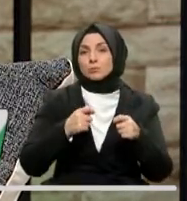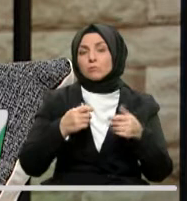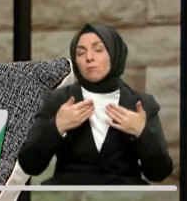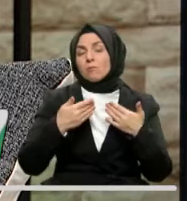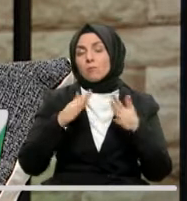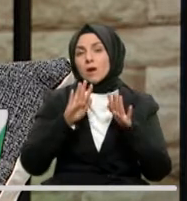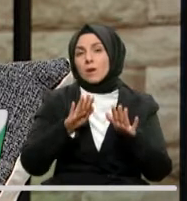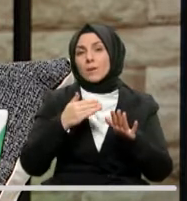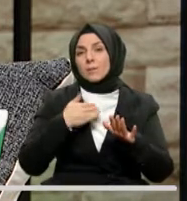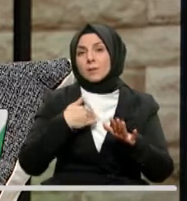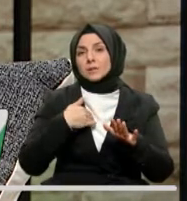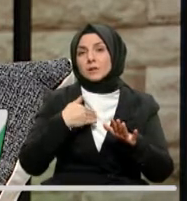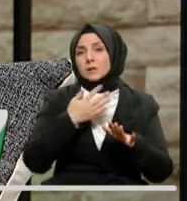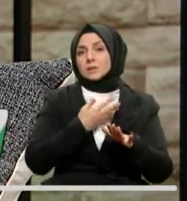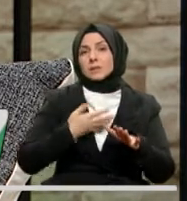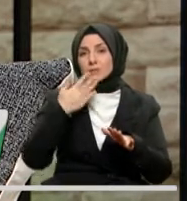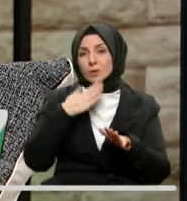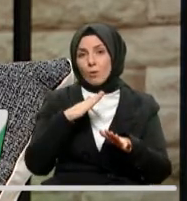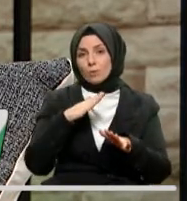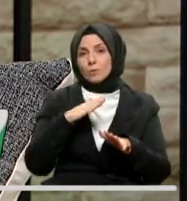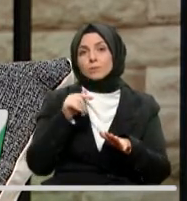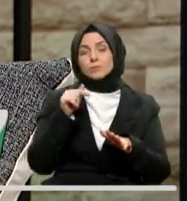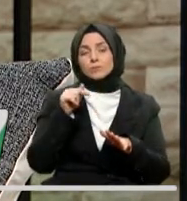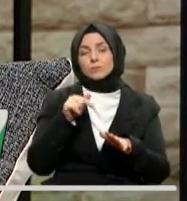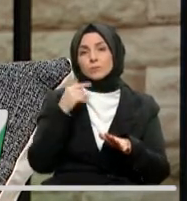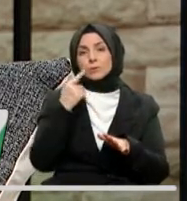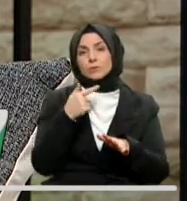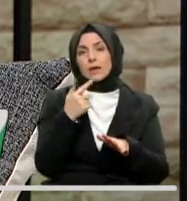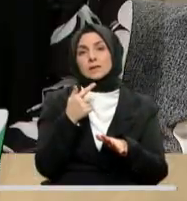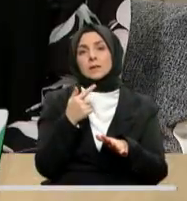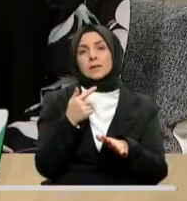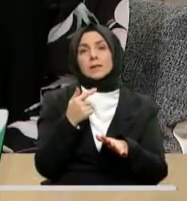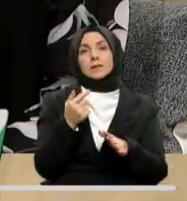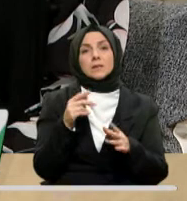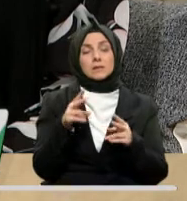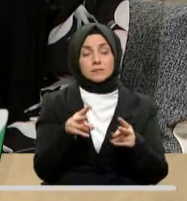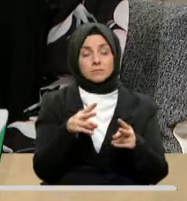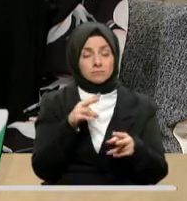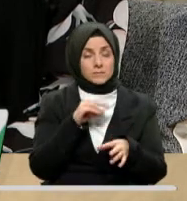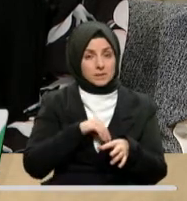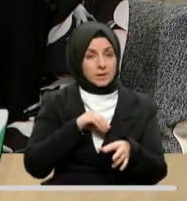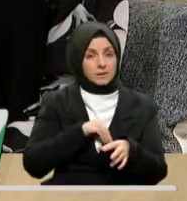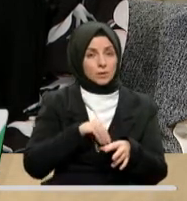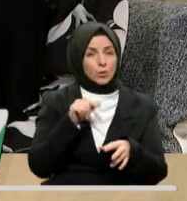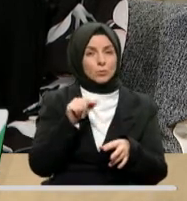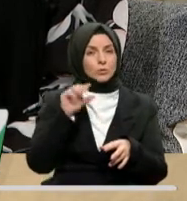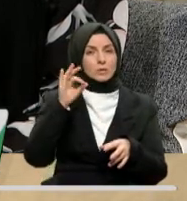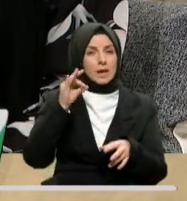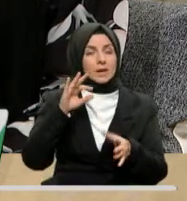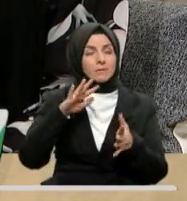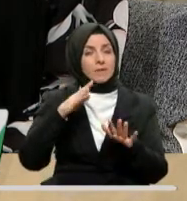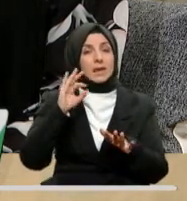karşılığı vermiyor diye serzenişler başlıyor Bir de zannediyorum bu bahsettiğimiz şey değerli olmaya da değersizlik duygusu